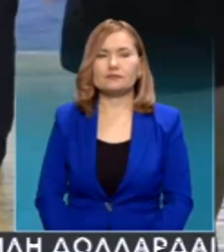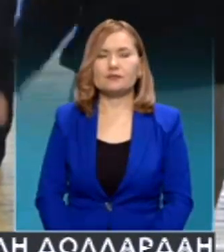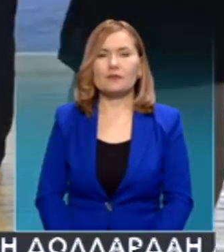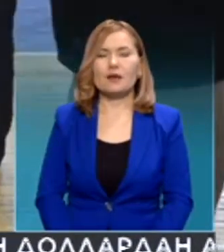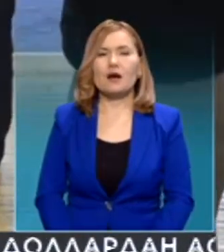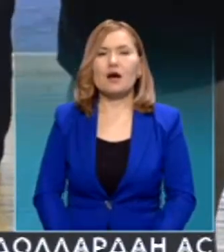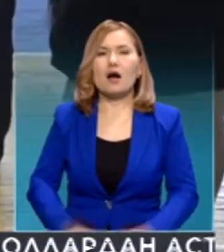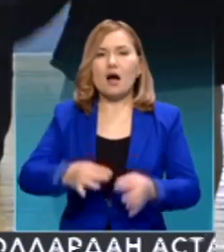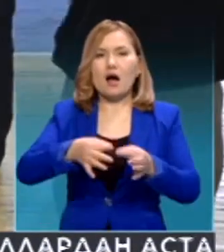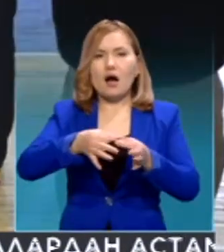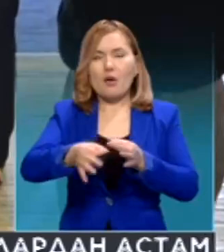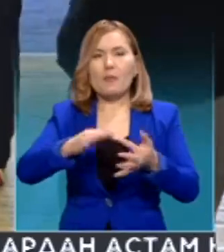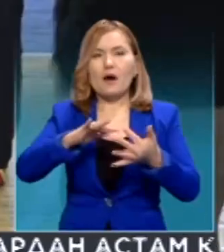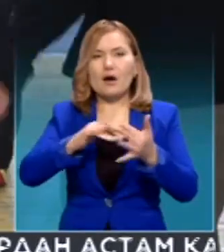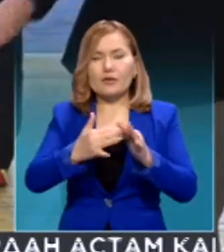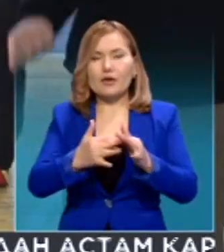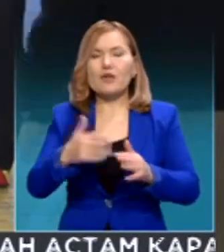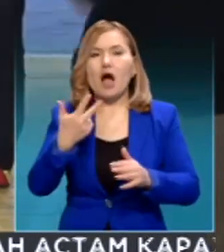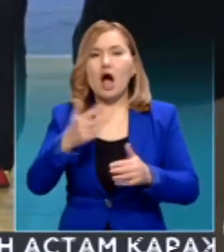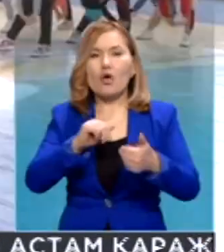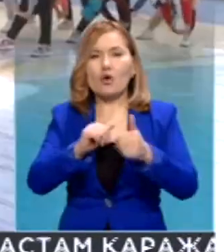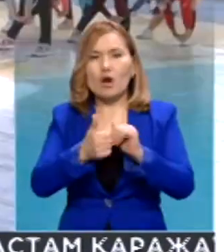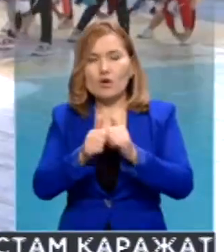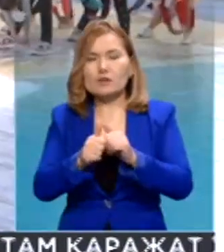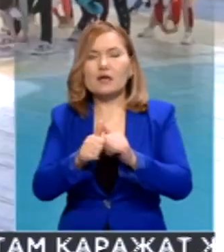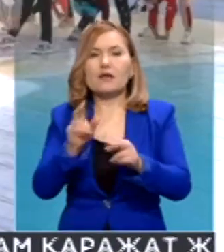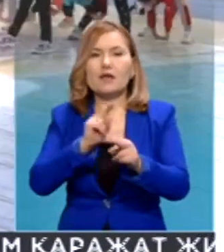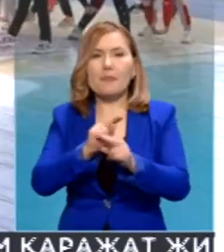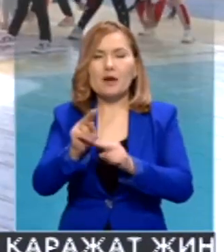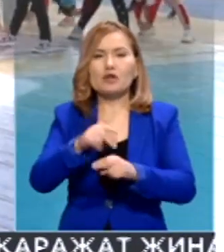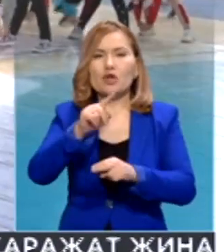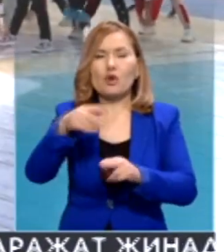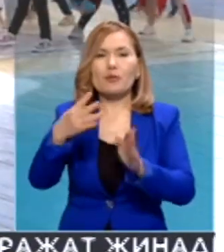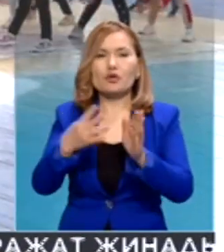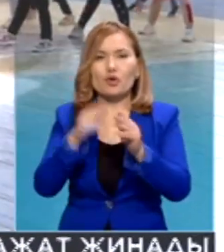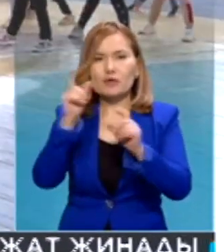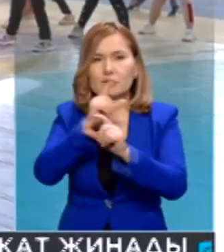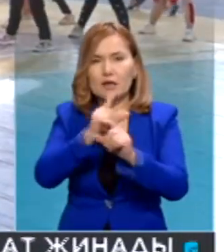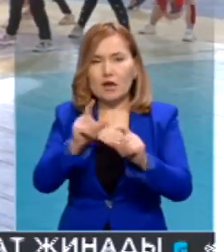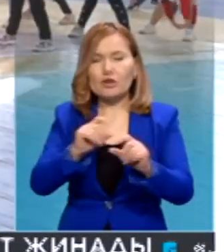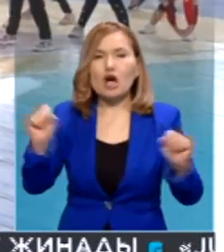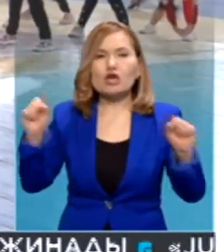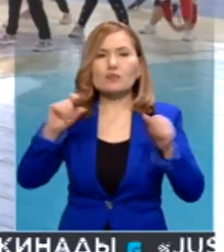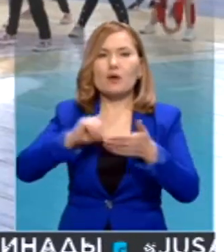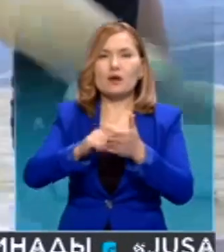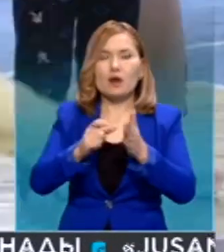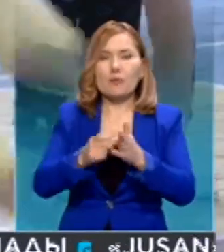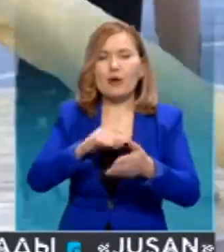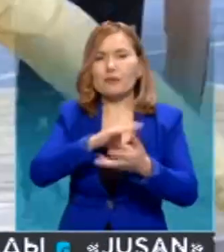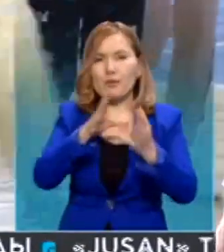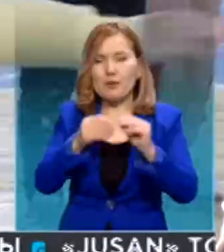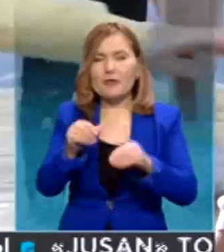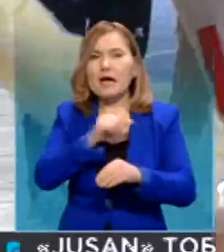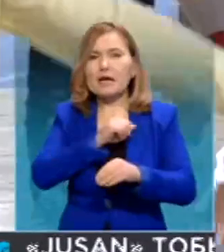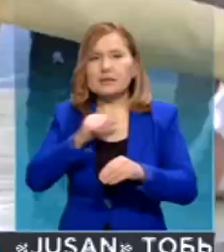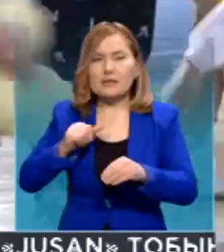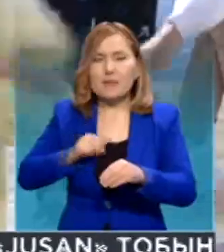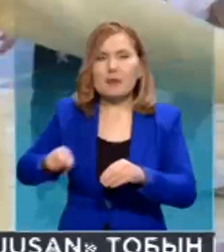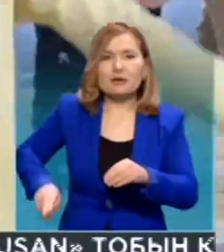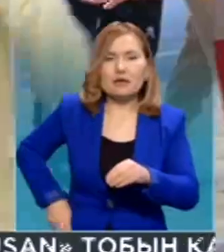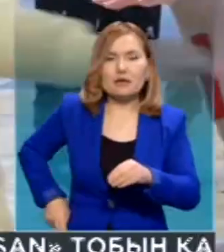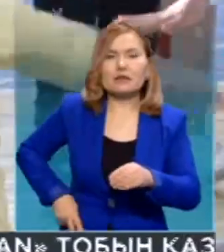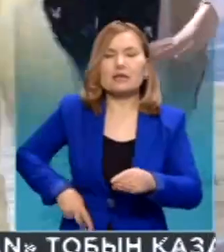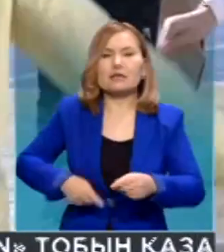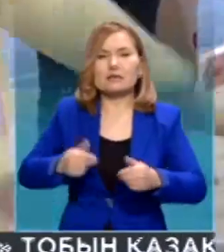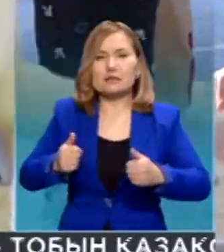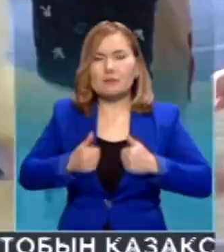Бұл Басқұдық ауылындағы 3 ауысыммен білім беретін 9-шы мектептің спорт залы. Білім мекемесінің басшылығы жоқтан бар жасап, оқушыларды сыйдыру